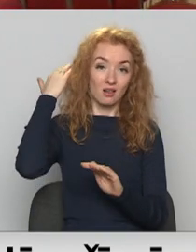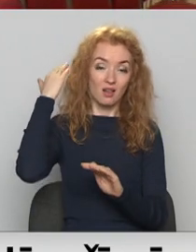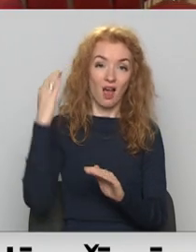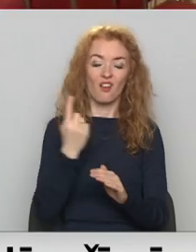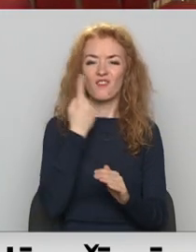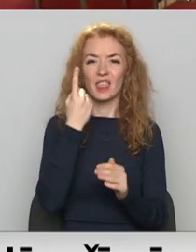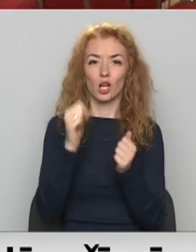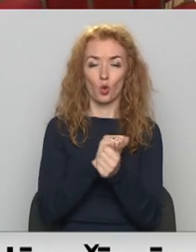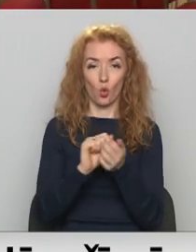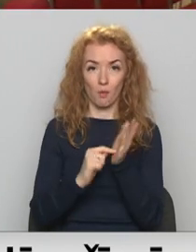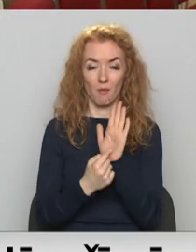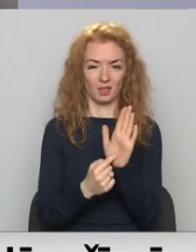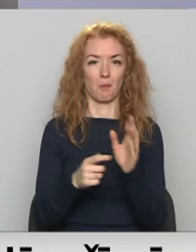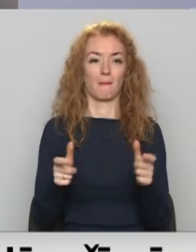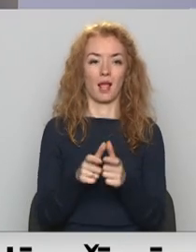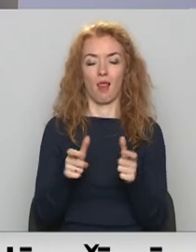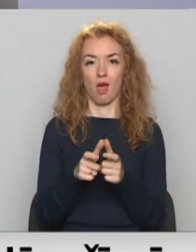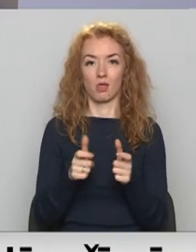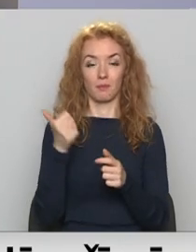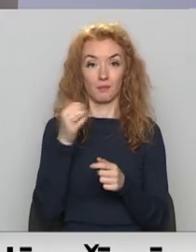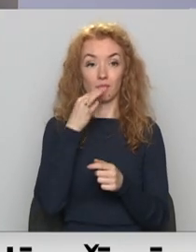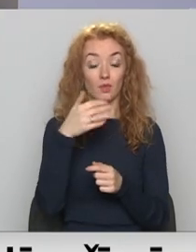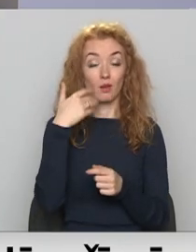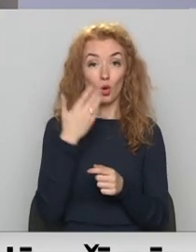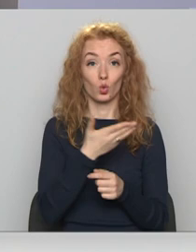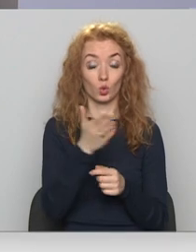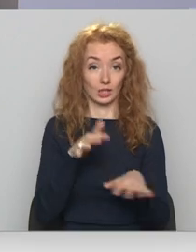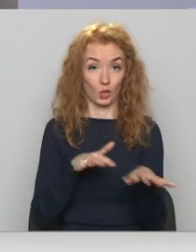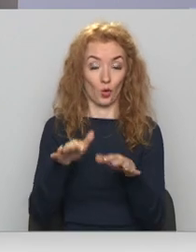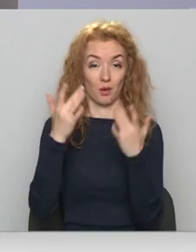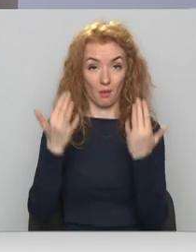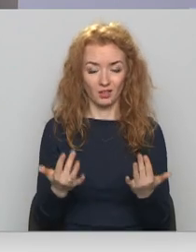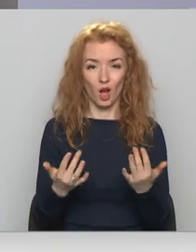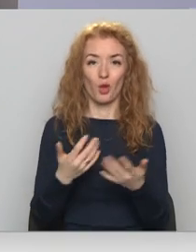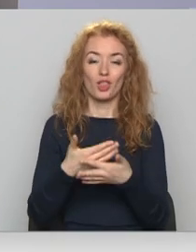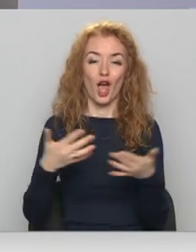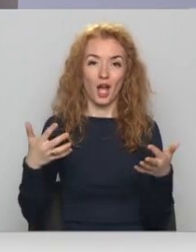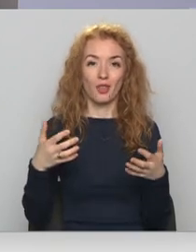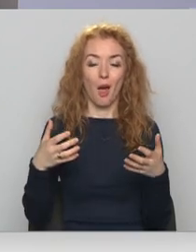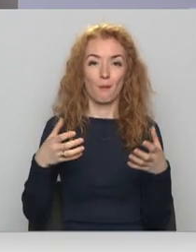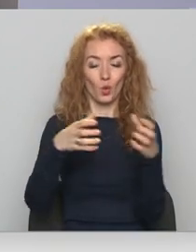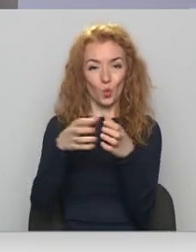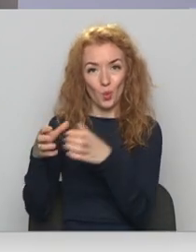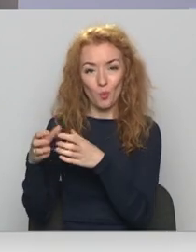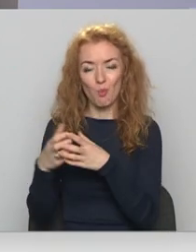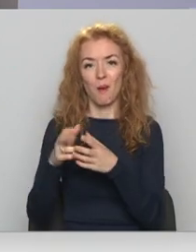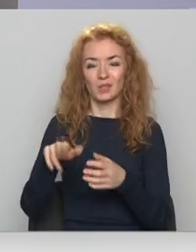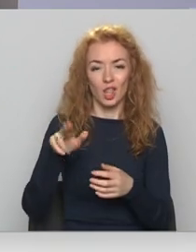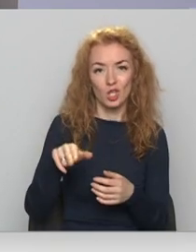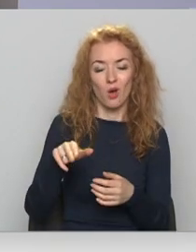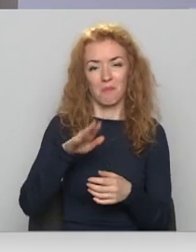uzrādāmais dokuments būtu biļete. Jo, kad tur rīko pasākumus, tad tie ir dažādām mērķa auditorijām, cilvēkiem gados, bērniem,